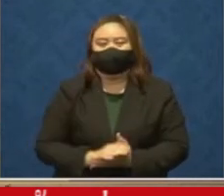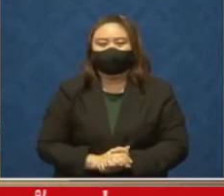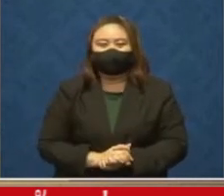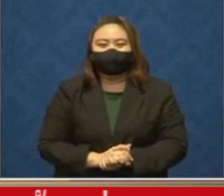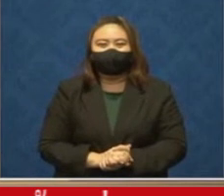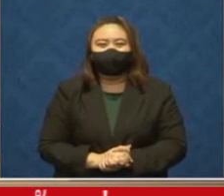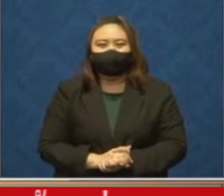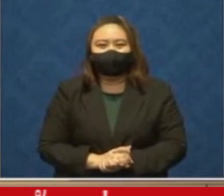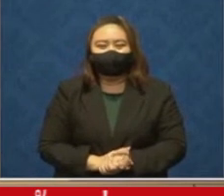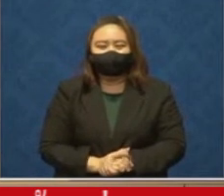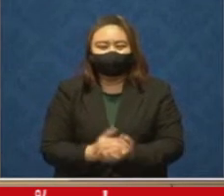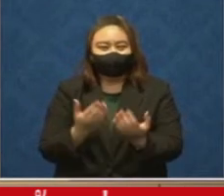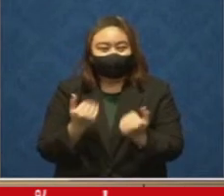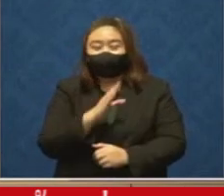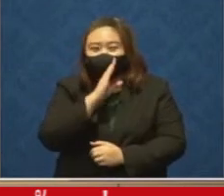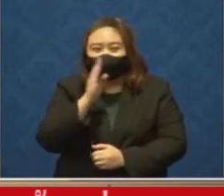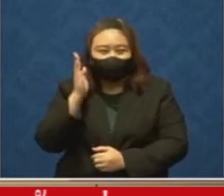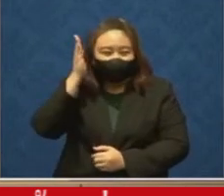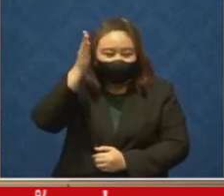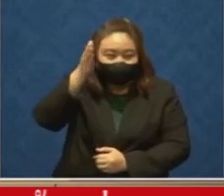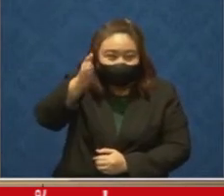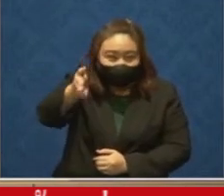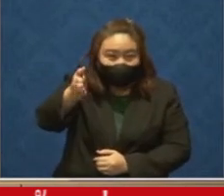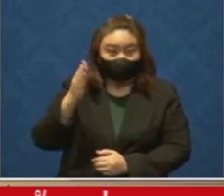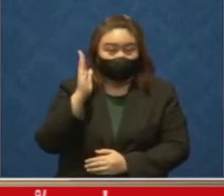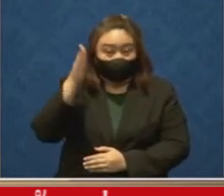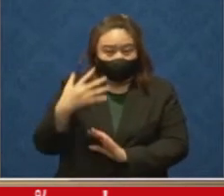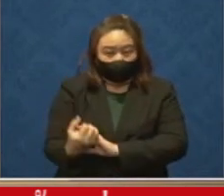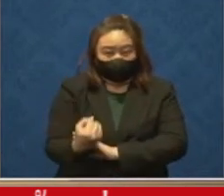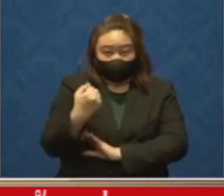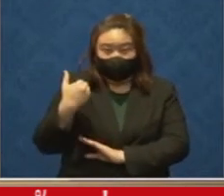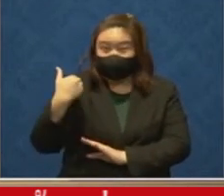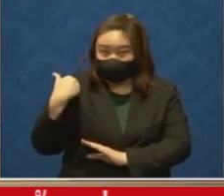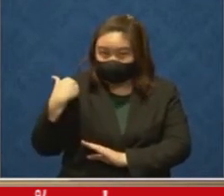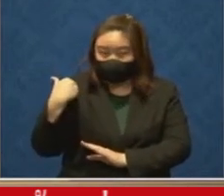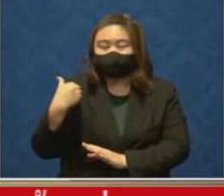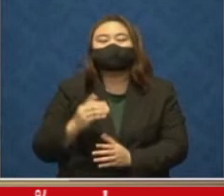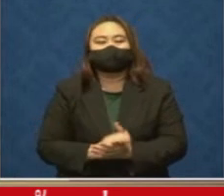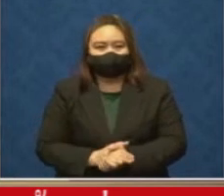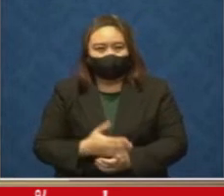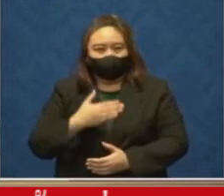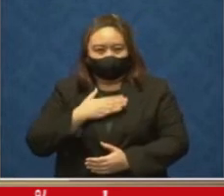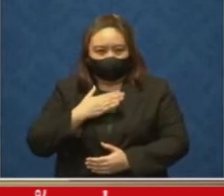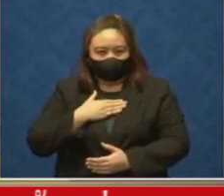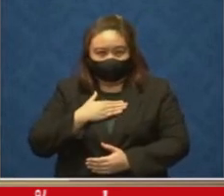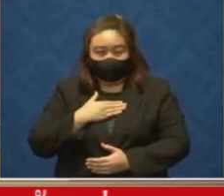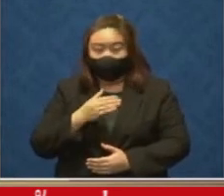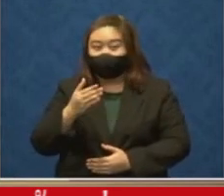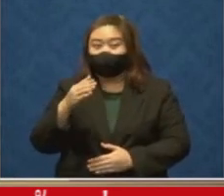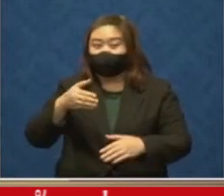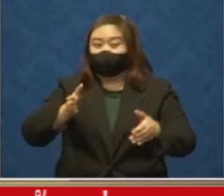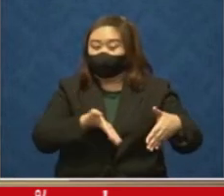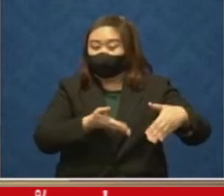ชเลยครัผมเรีนทานพระทานว่า ถ้าวันใดผมมีอำนาจวาดสนา หรือผมสามารถจะมียานวิเศษได้นะครับ